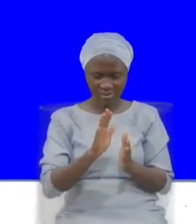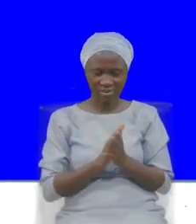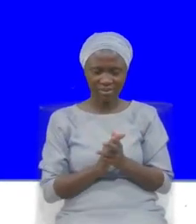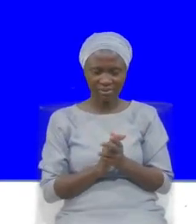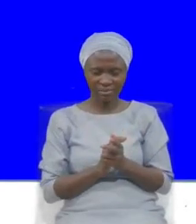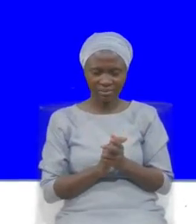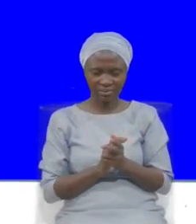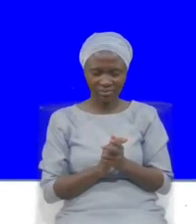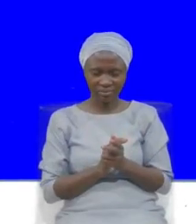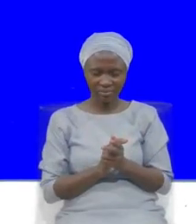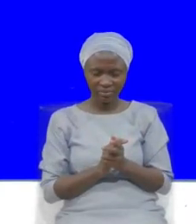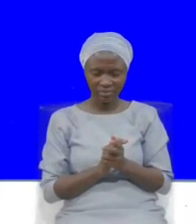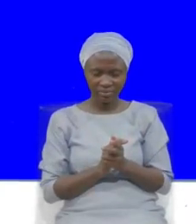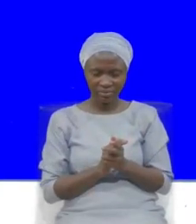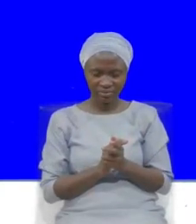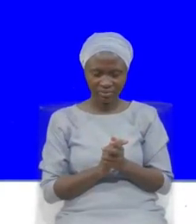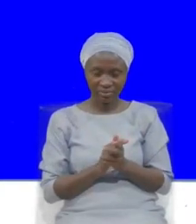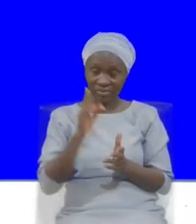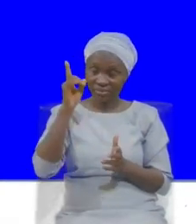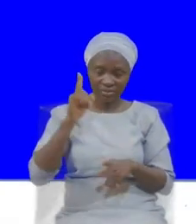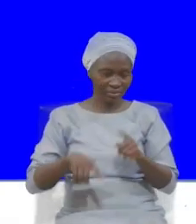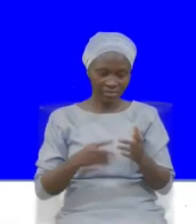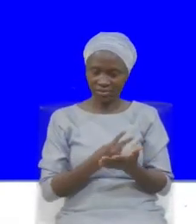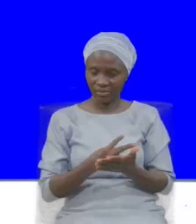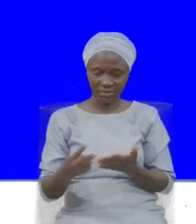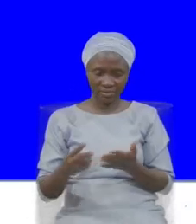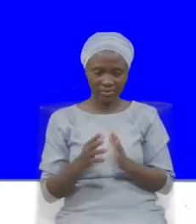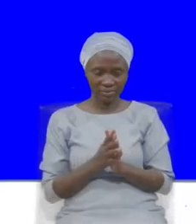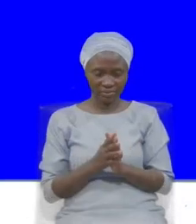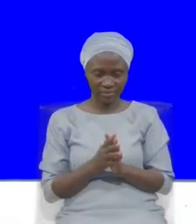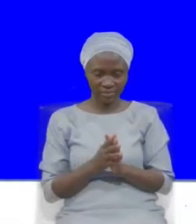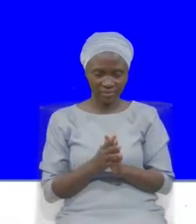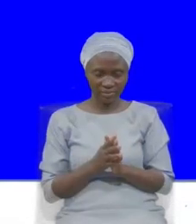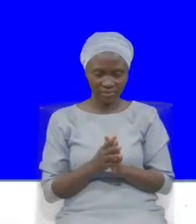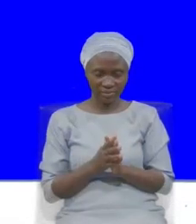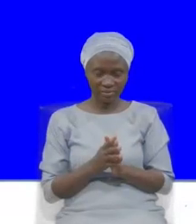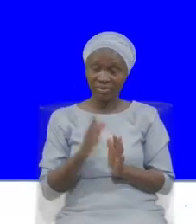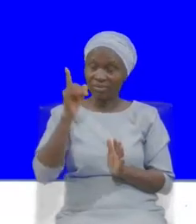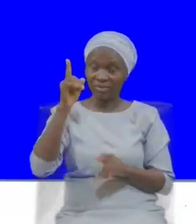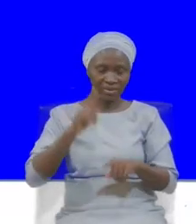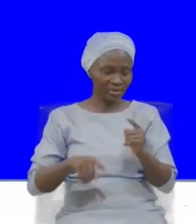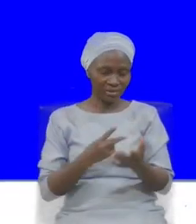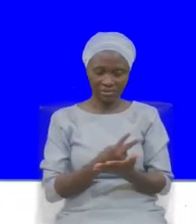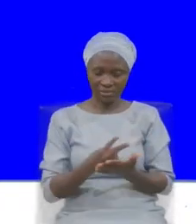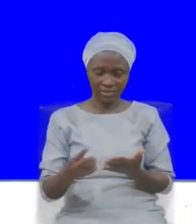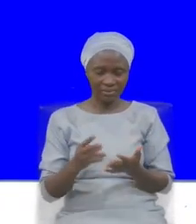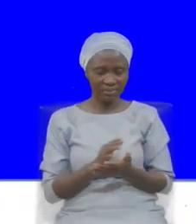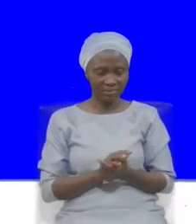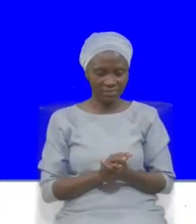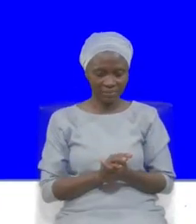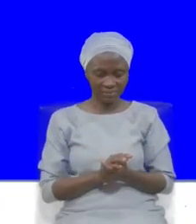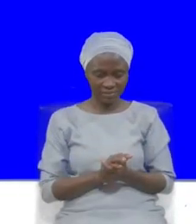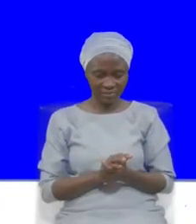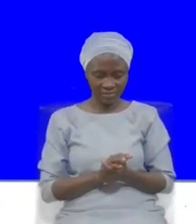Le Seigneur ne peut jamais faillir. Le Seigneur ne peut jamais faillir.